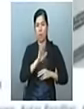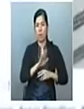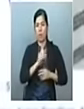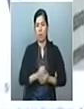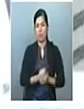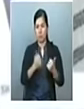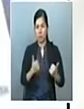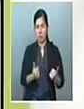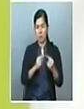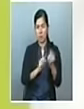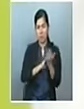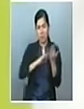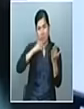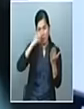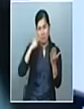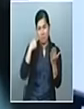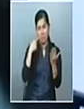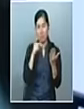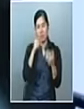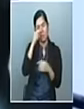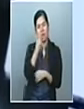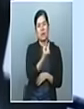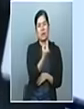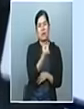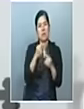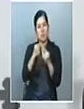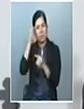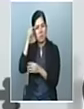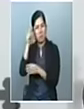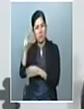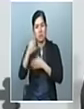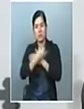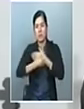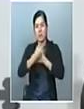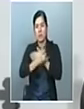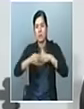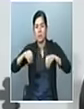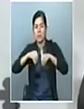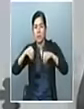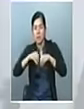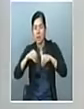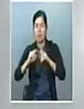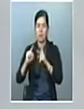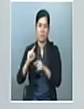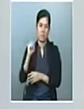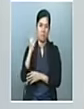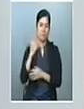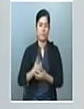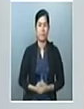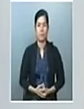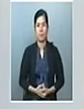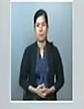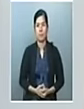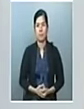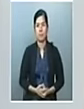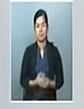วันนี้ยังเน้นอยู่แต่ในประเทศไทยอะค่ะก็เลยยังไม่ได้มองออกไปประเทศเพื่อนบ้านหรือข้างนอกมากเท่าที่ควร